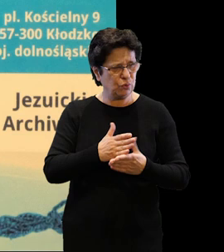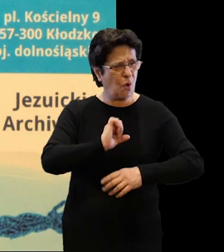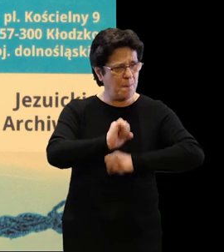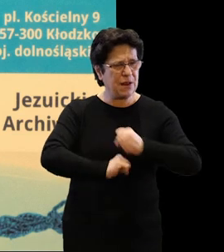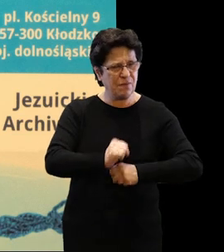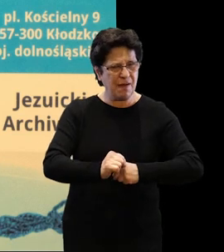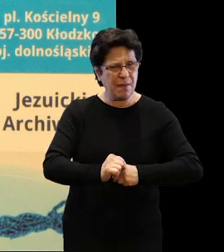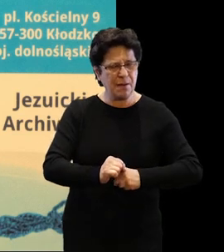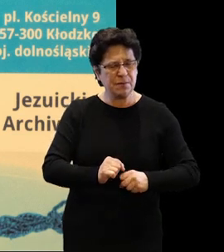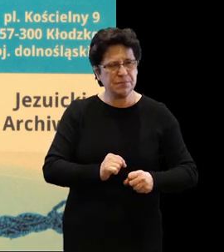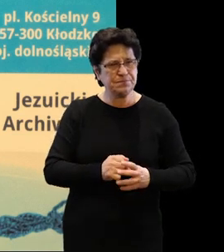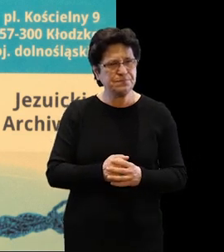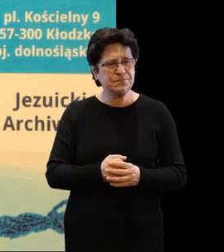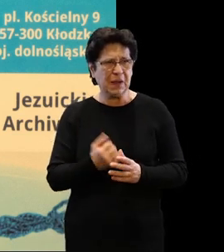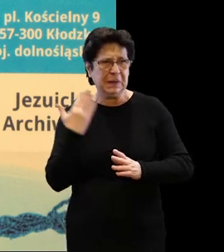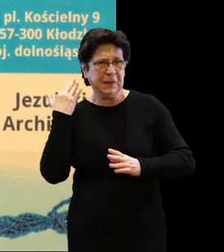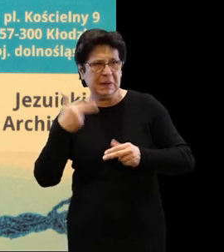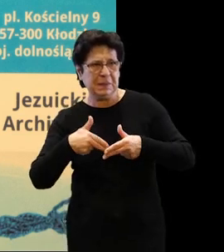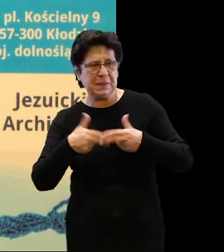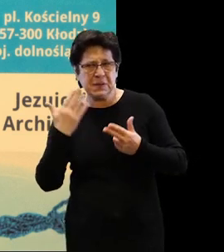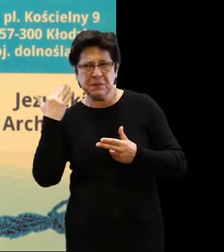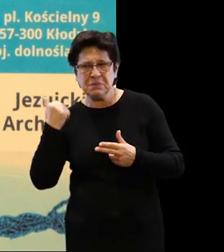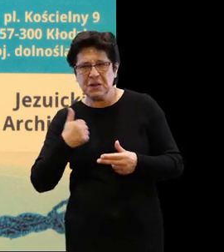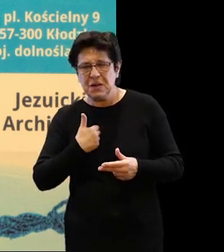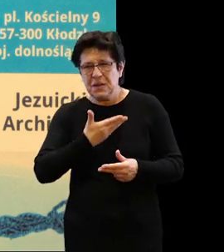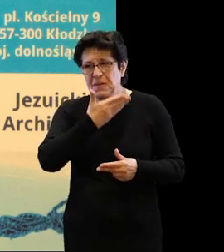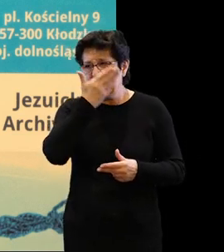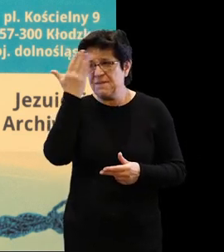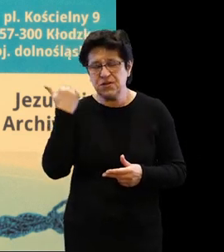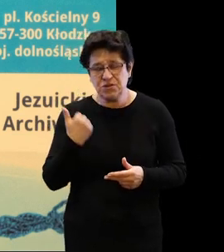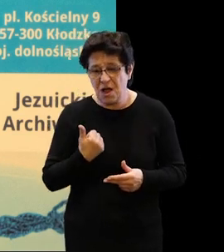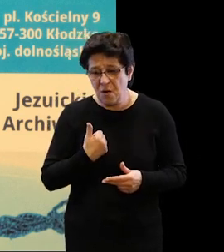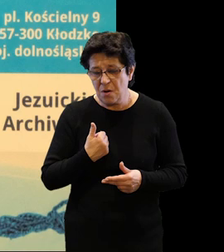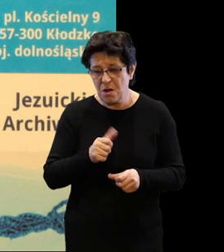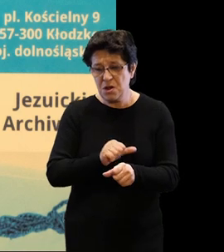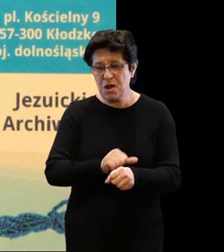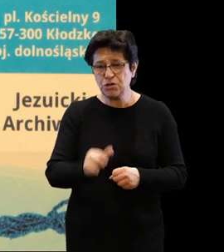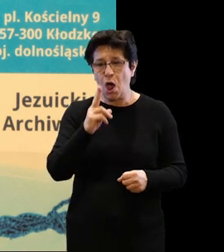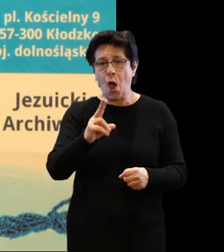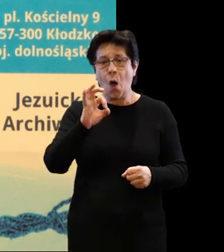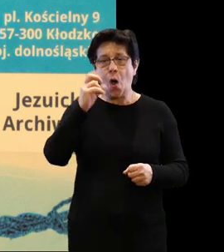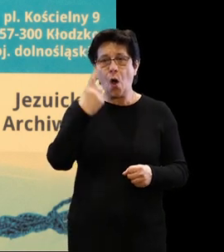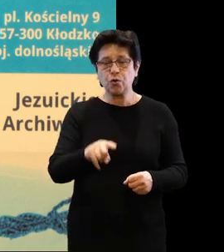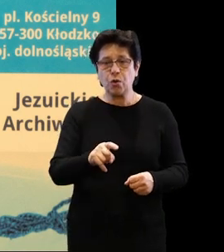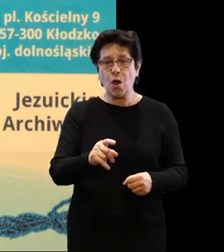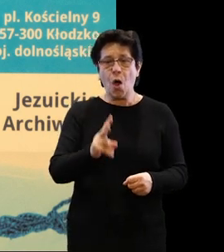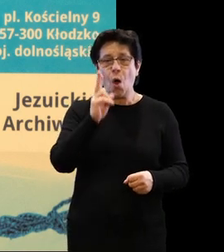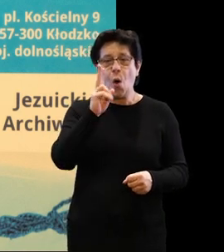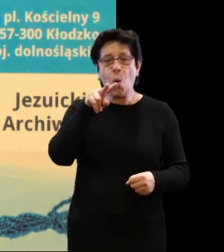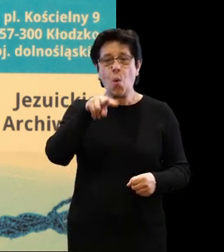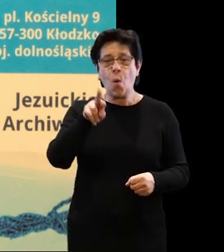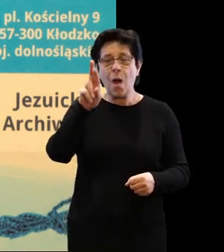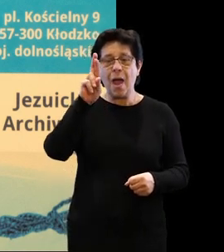dawno znaczy parę dni temu w zasadzie nie wiedziałem że istnieje takie coś jak kot QR to jest ten znaczek który tam